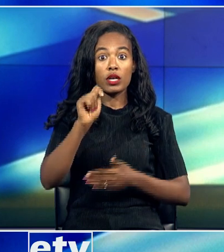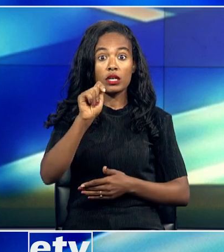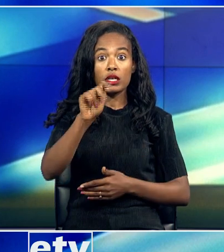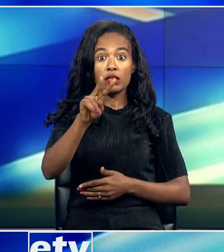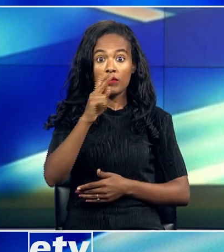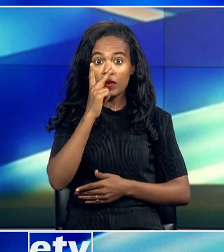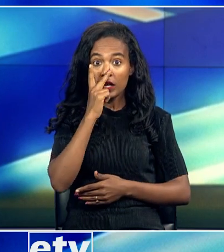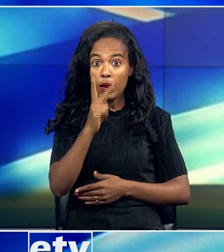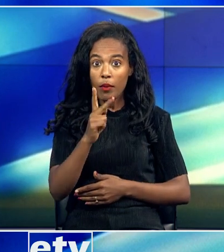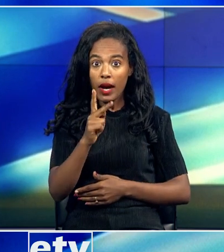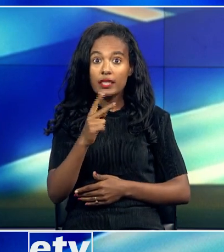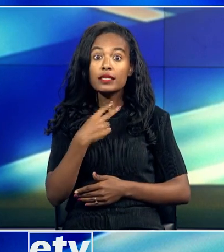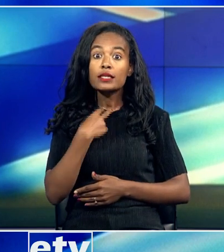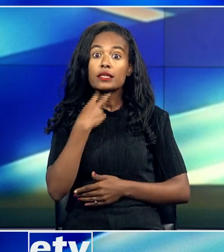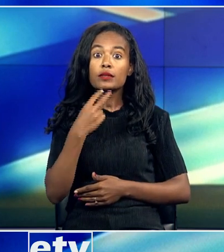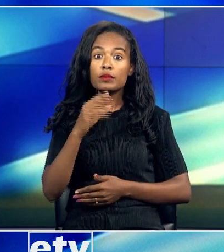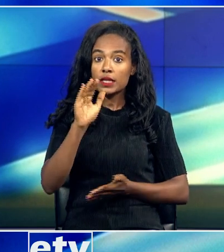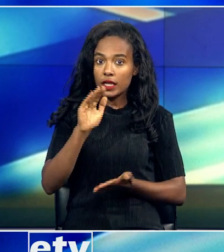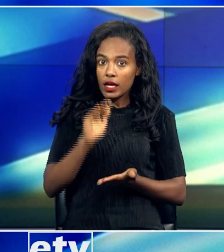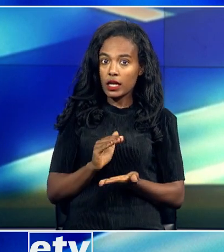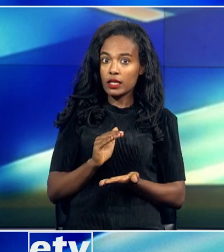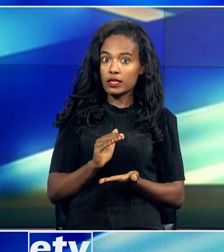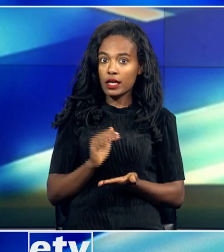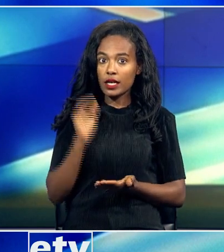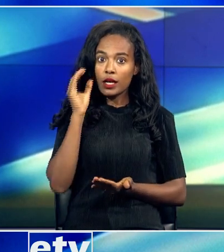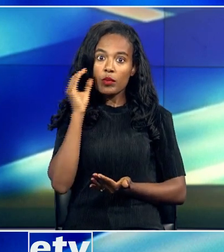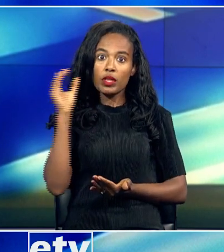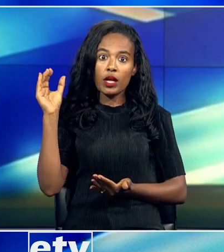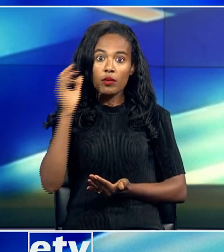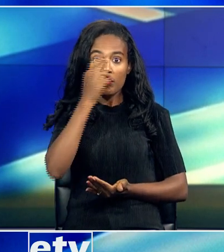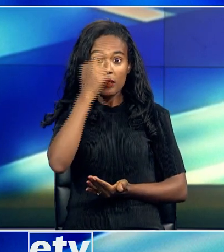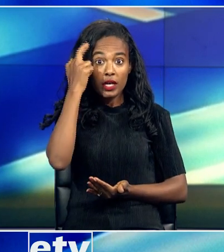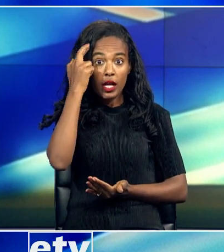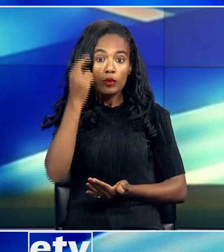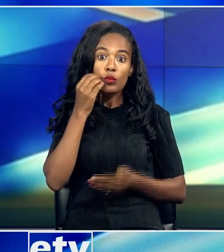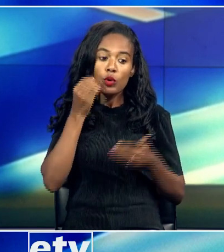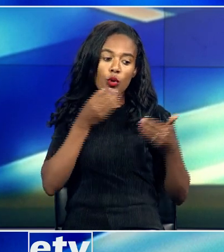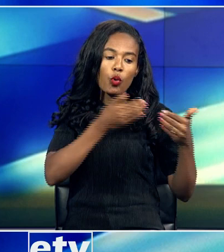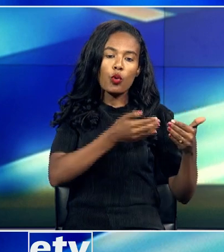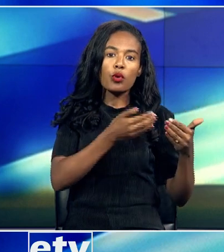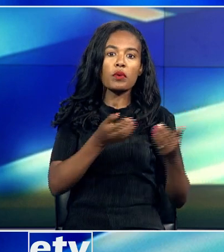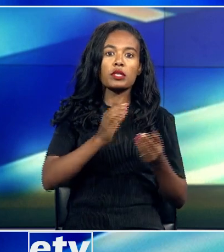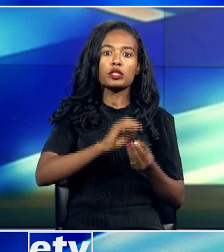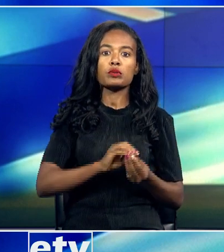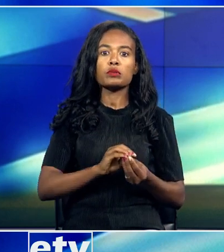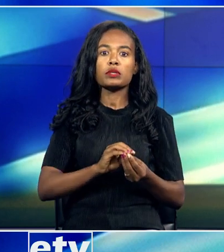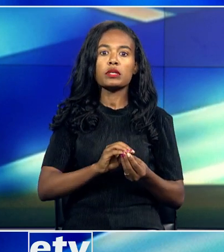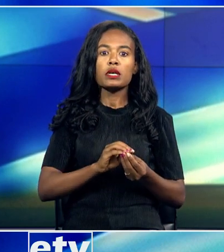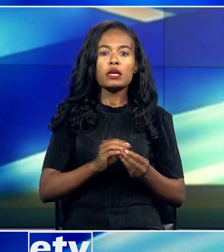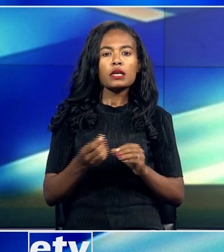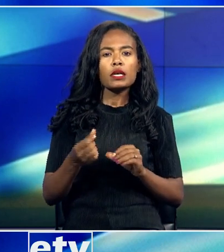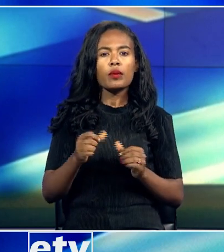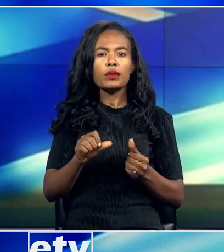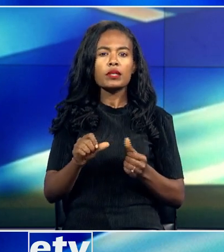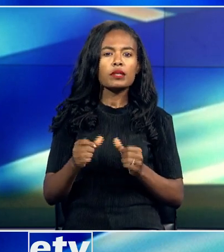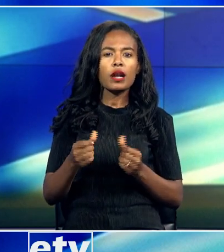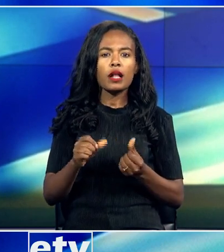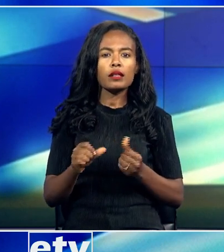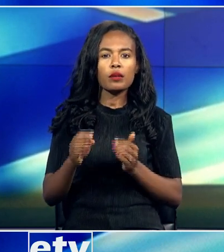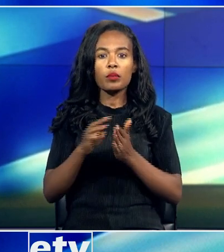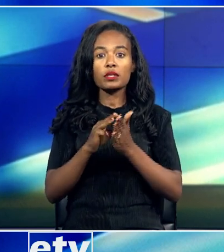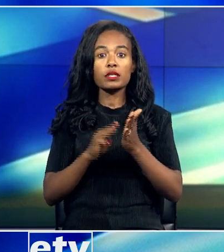ለማየት ድምጽ እንኳን ቀንሰህ የምታዳምጥበት ምክንያቱም ጎረቤትህም ጭምር የምትጠራጠርበት